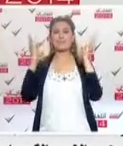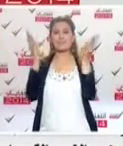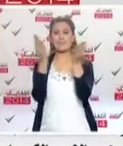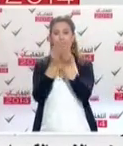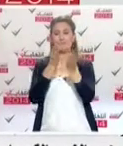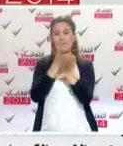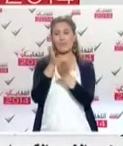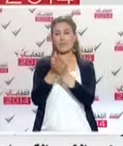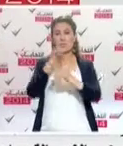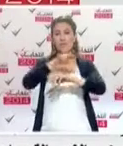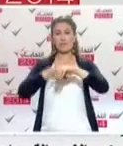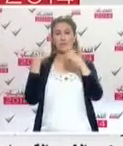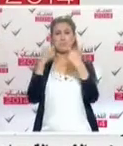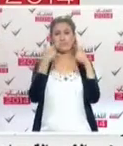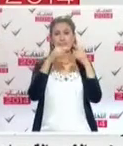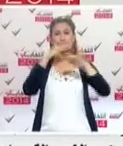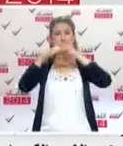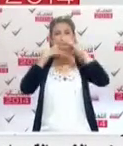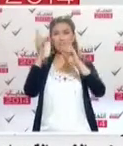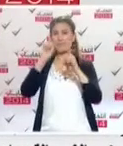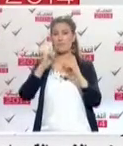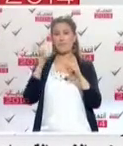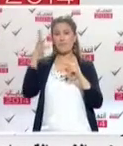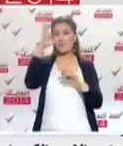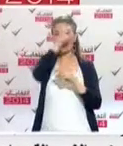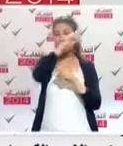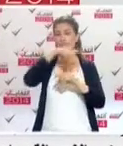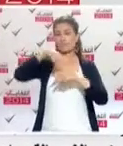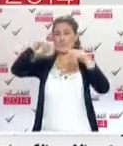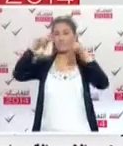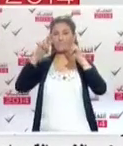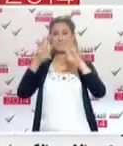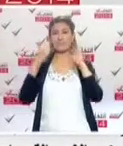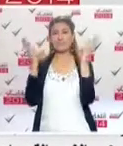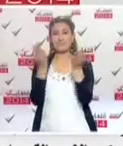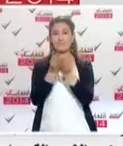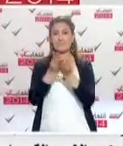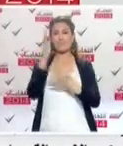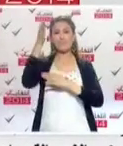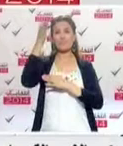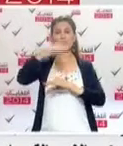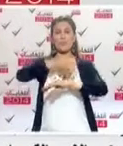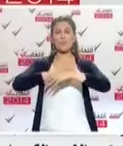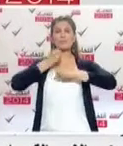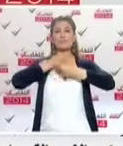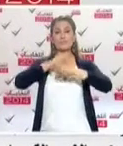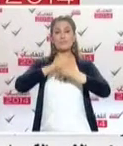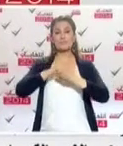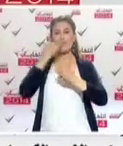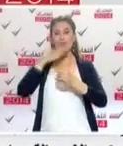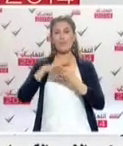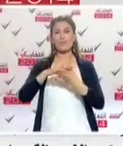حق كل المعتمديات في التنمية دون استثناء. نعدكم بأن نجعل من مستقبل ولايتنا أفضل من